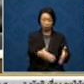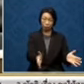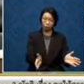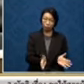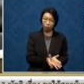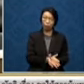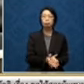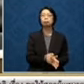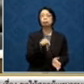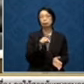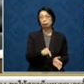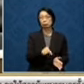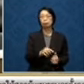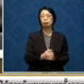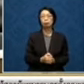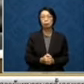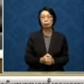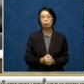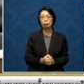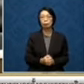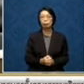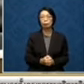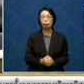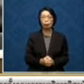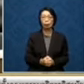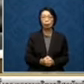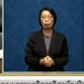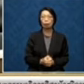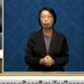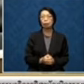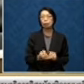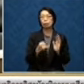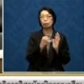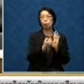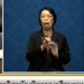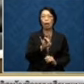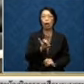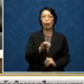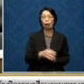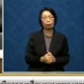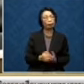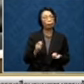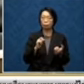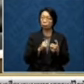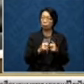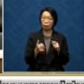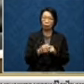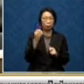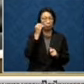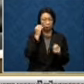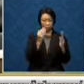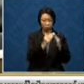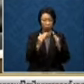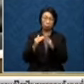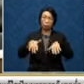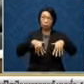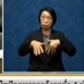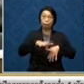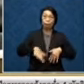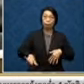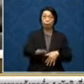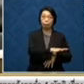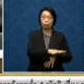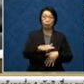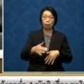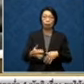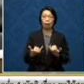างหมู่ที่3ตำบลดงกลางอำเภอจตุรพักษ์พิมานจังหวัด101ด้วยพี่น้องประชาชนบ้านดงยางหมู่ที่3ตำบลดงกลางอำเภอจตุ